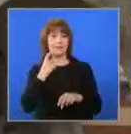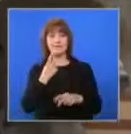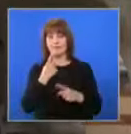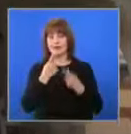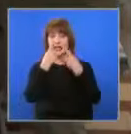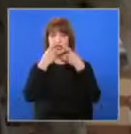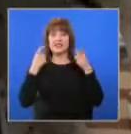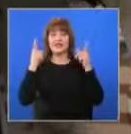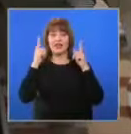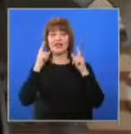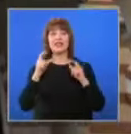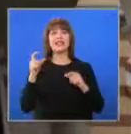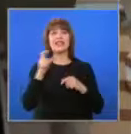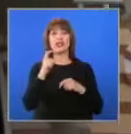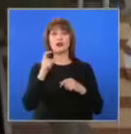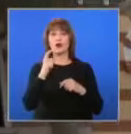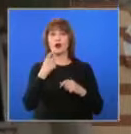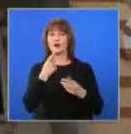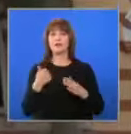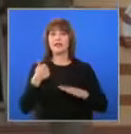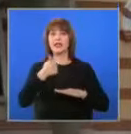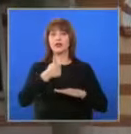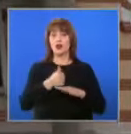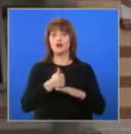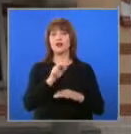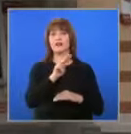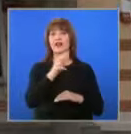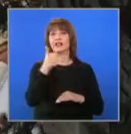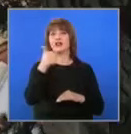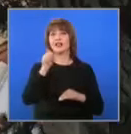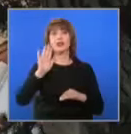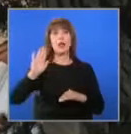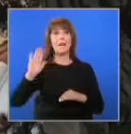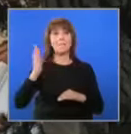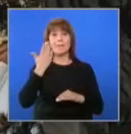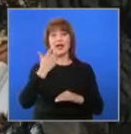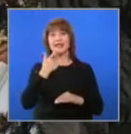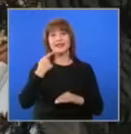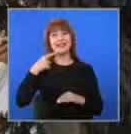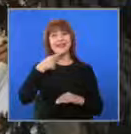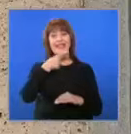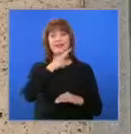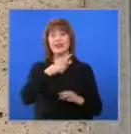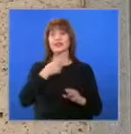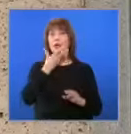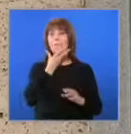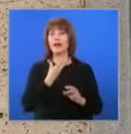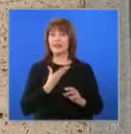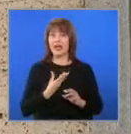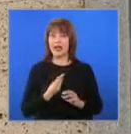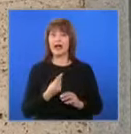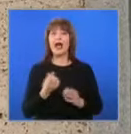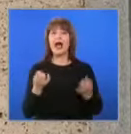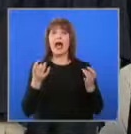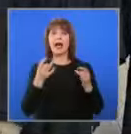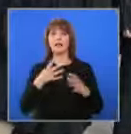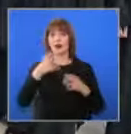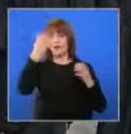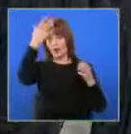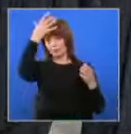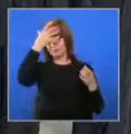Светият синод насрочи избора на нов сливенски митрополит за 26 май, а новият български патриарх ще бъде избран на 30